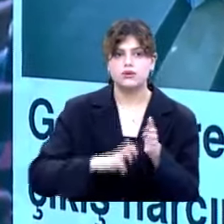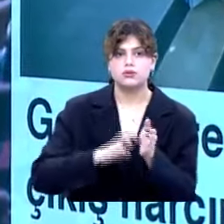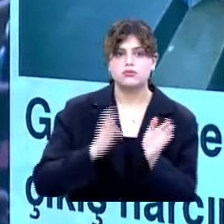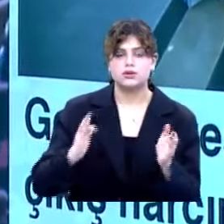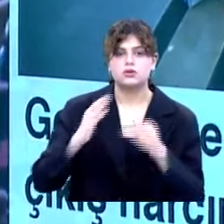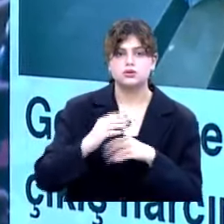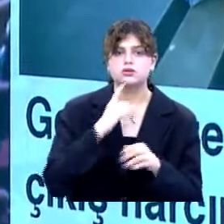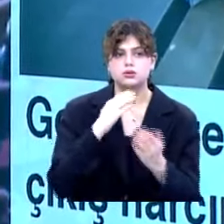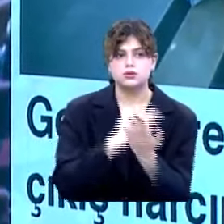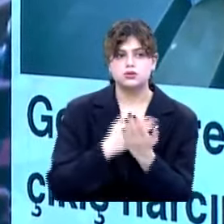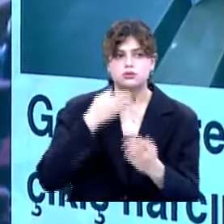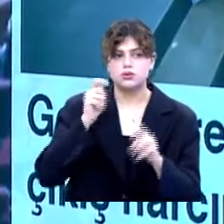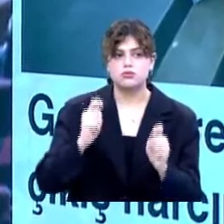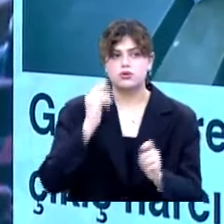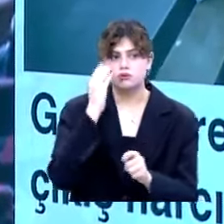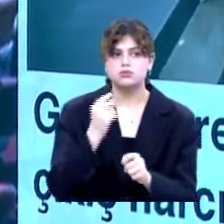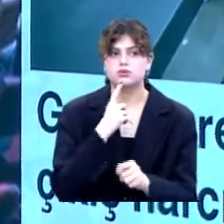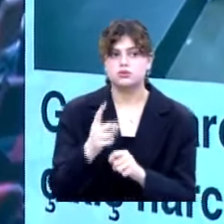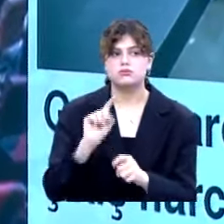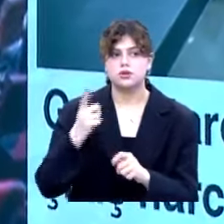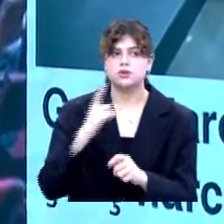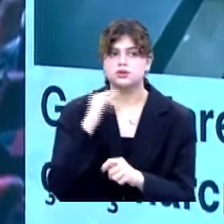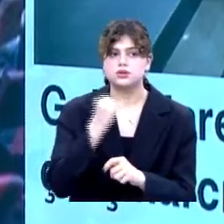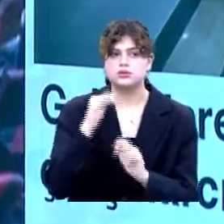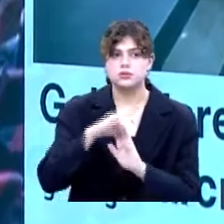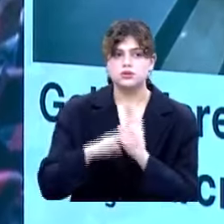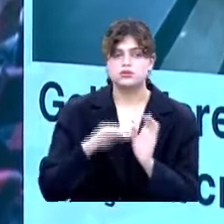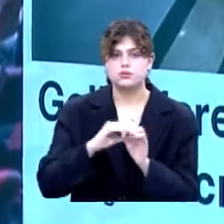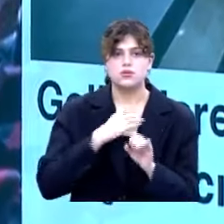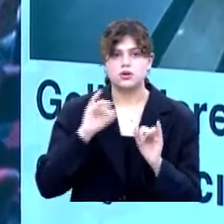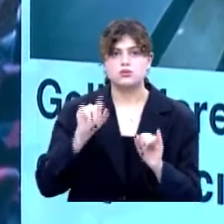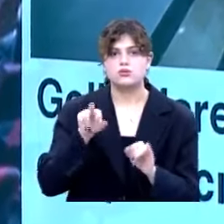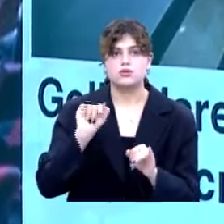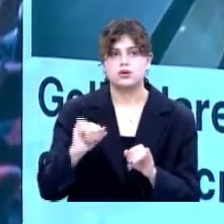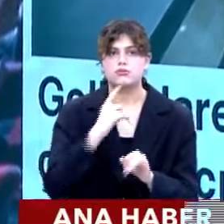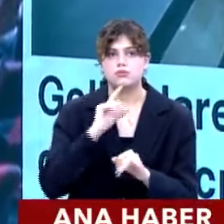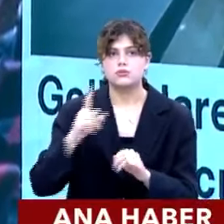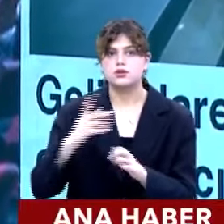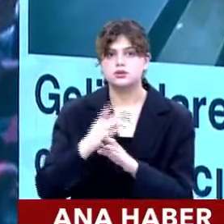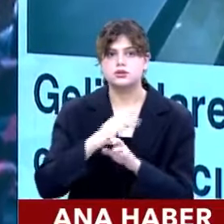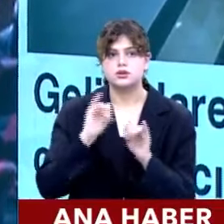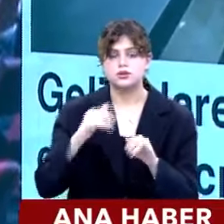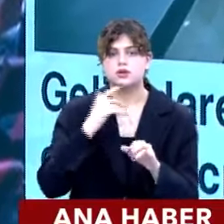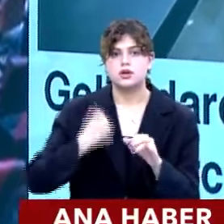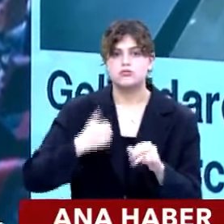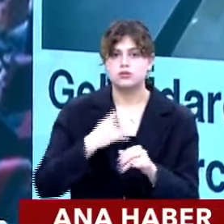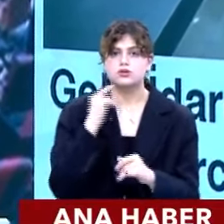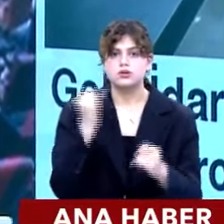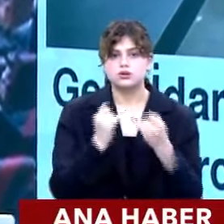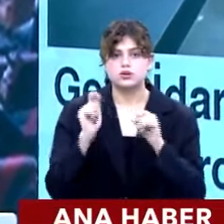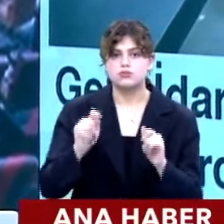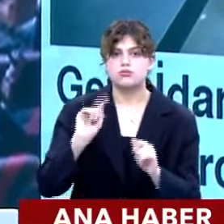vergi paketinden, taslaktan söz etmiştik. Orada eleştirilen bazı başlıklar vardı. Aynı onun gibi birkaç haftadır yine kamuoyunda